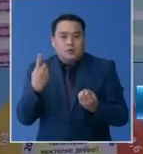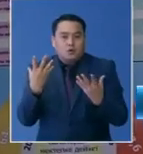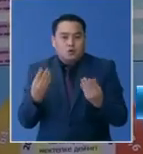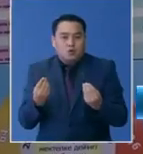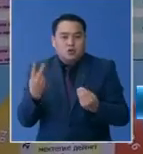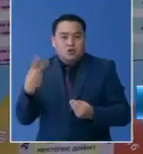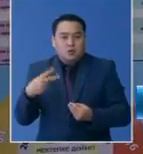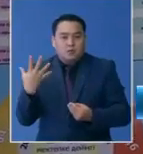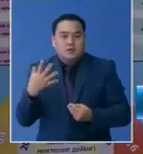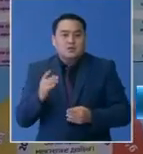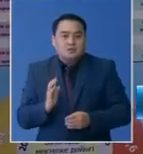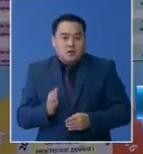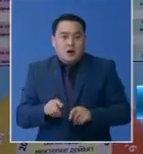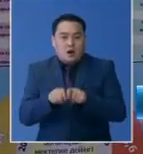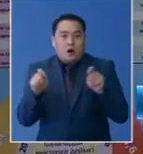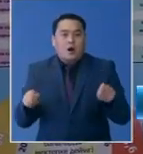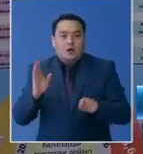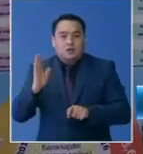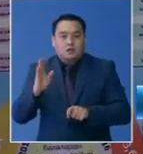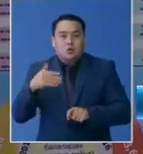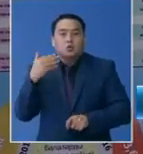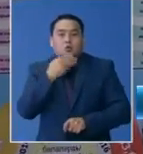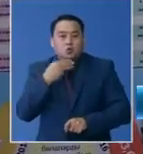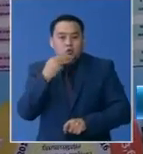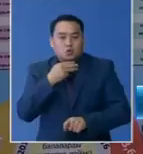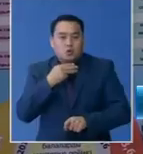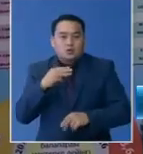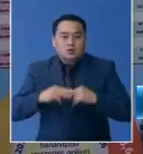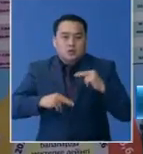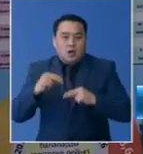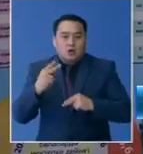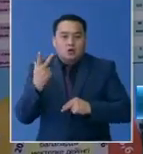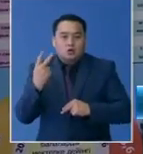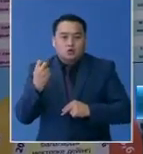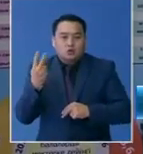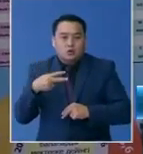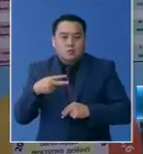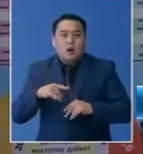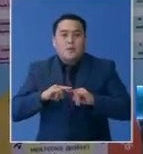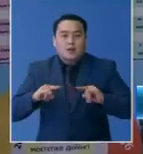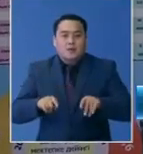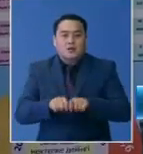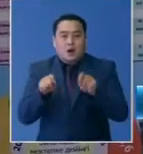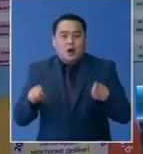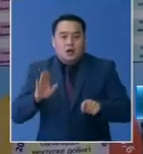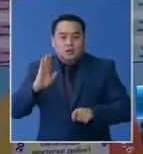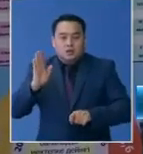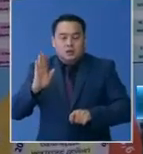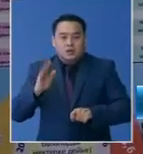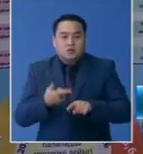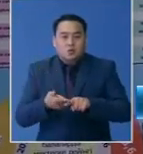25 жекеменшік балабақша ашамыз, және де Үштөбедегі ұлттық қордан салынып жатқан 320 орындық балабақша ашылады. Сонымен